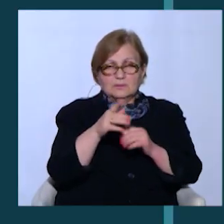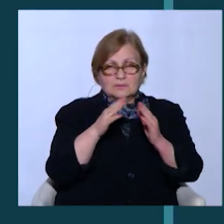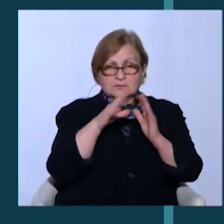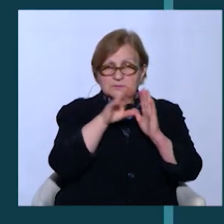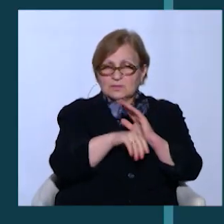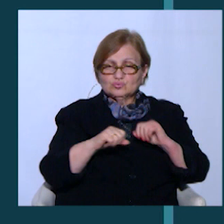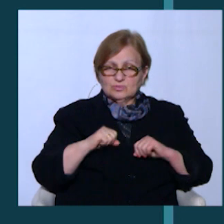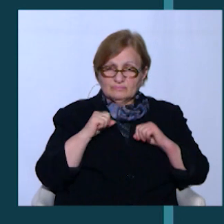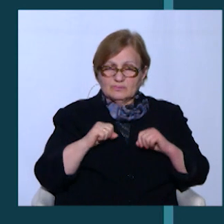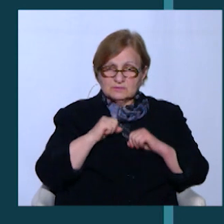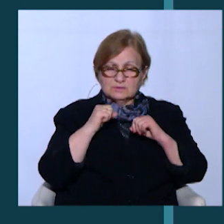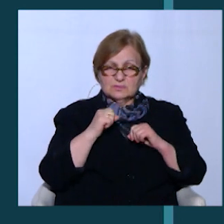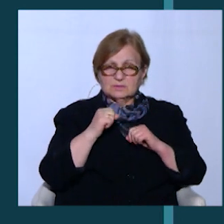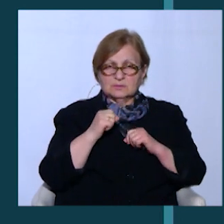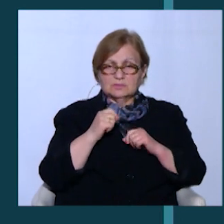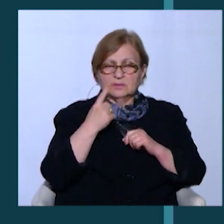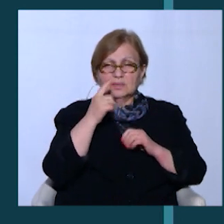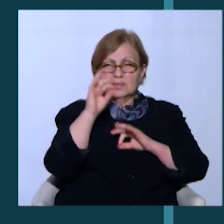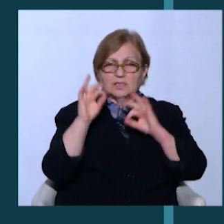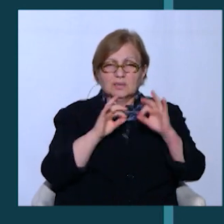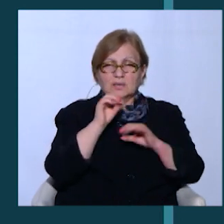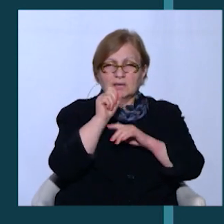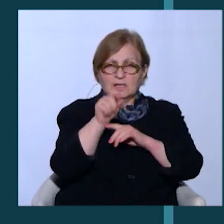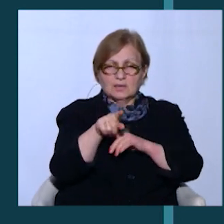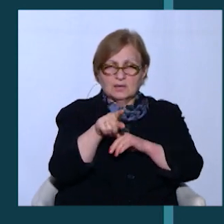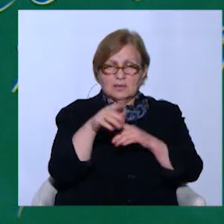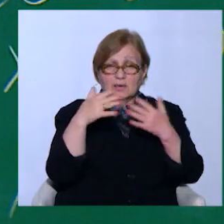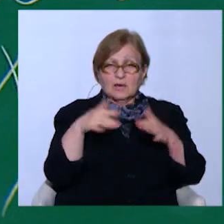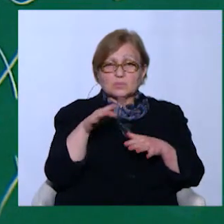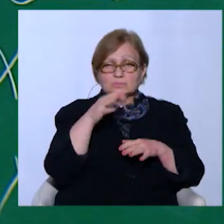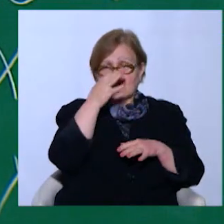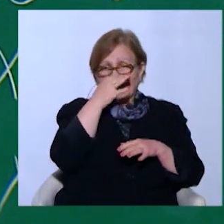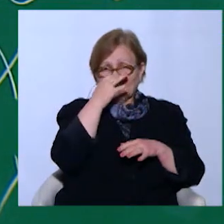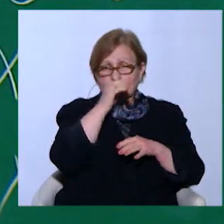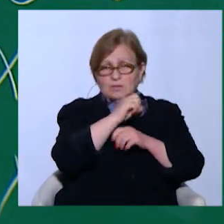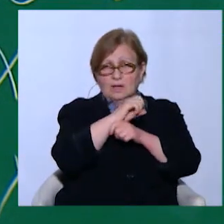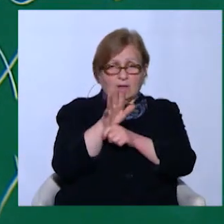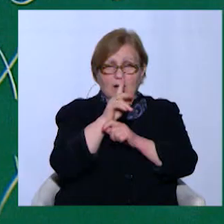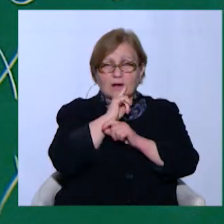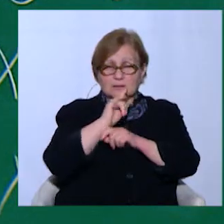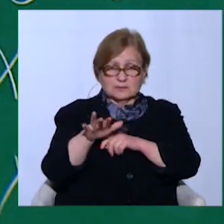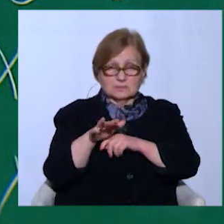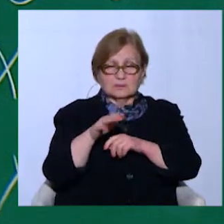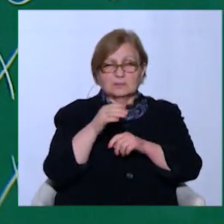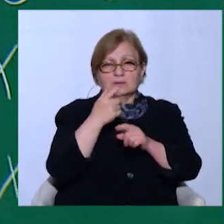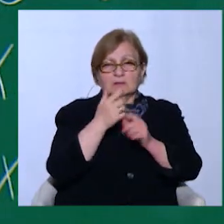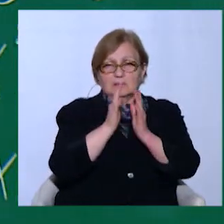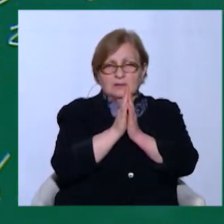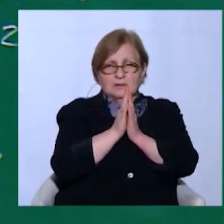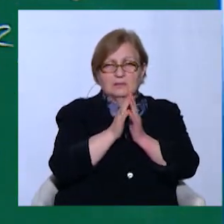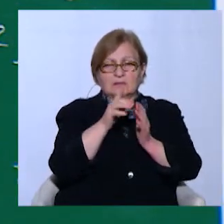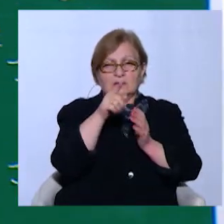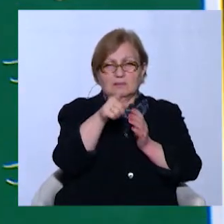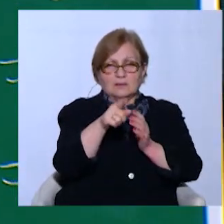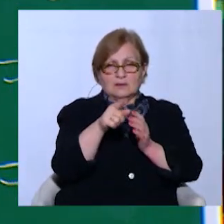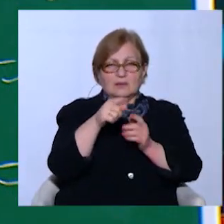ივარჯიშოთ დამოუკიდებლად ამაზე და მინდა მოგცეთ ესეთი პროექტი. როცა უკვე კორონა აღარ იქნება და ქალაქში გასვლა შეგძლებთ, აღნიშნული წესით გთხოვთ აბა